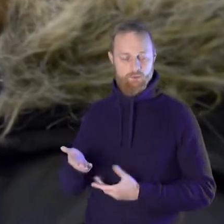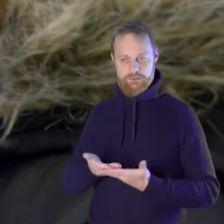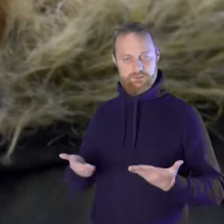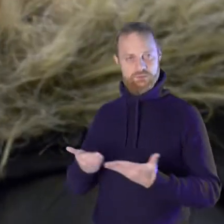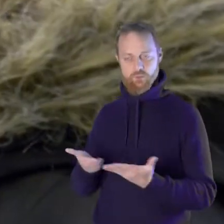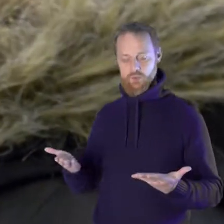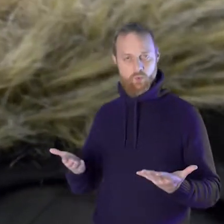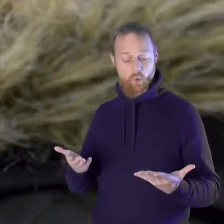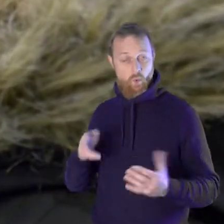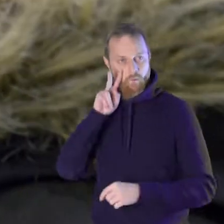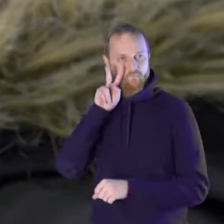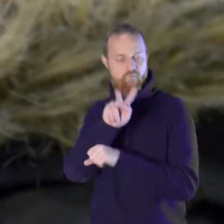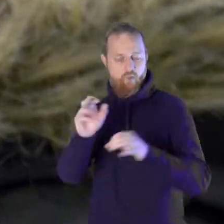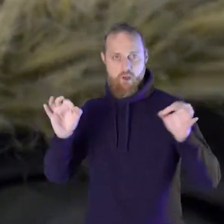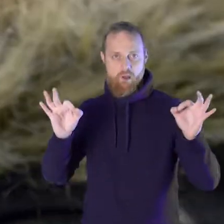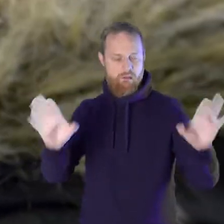En fait,